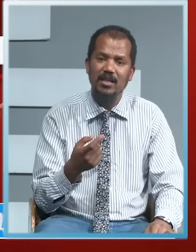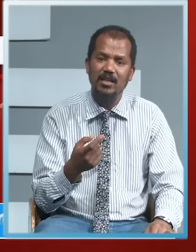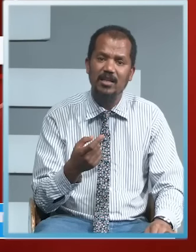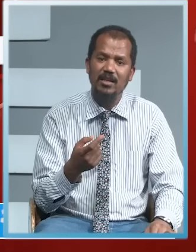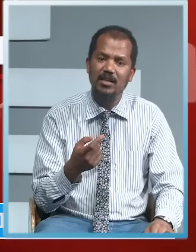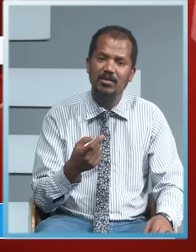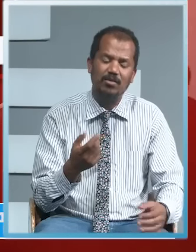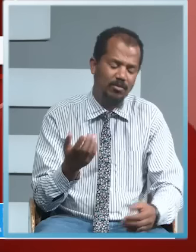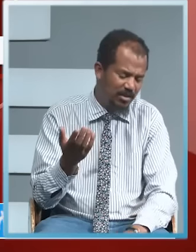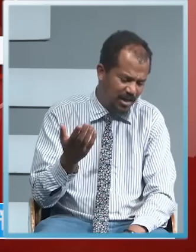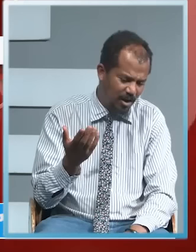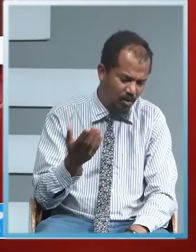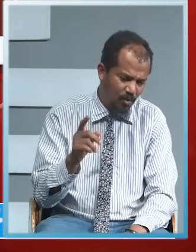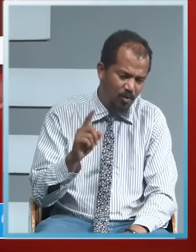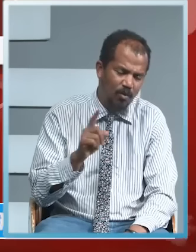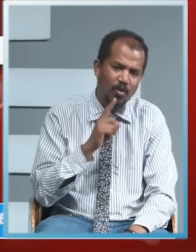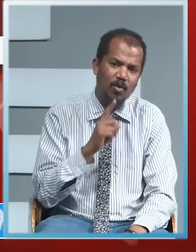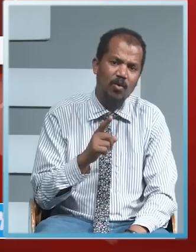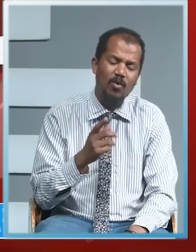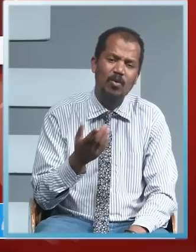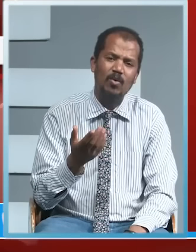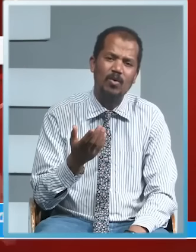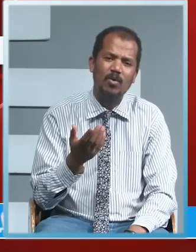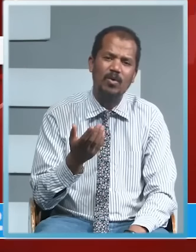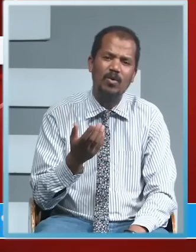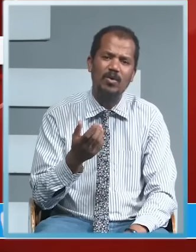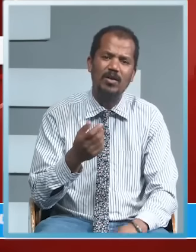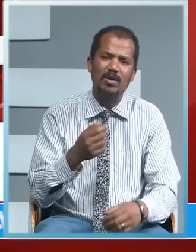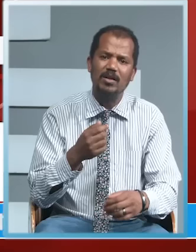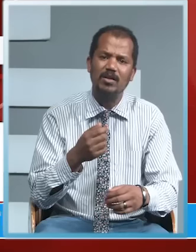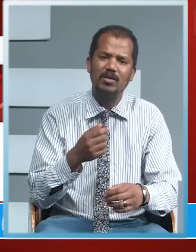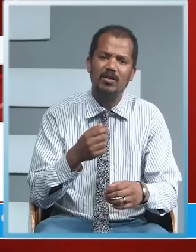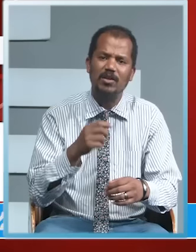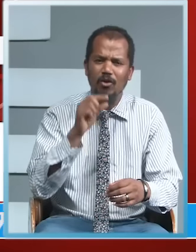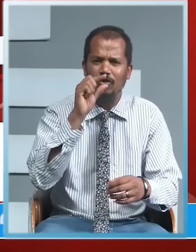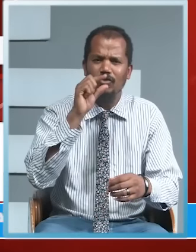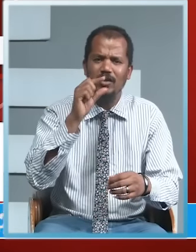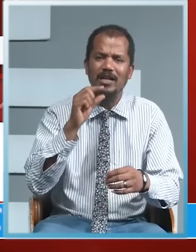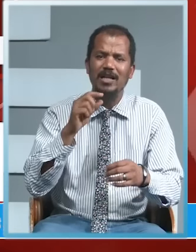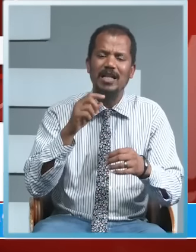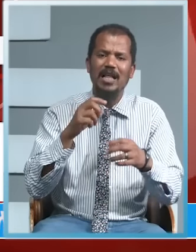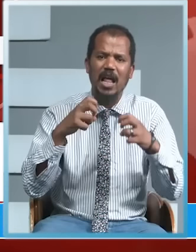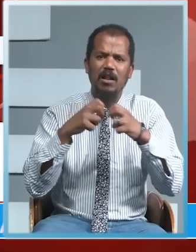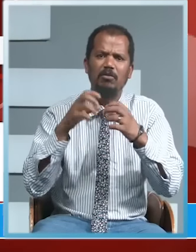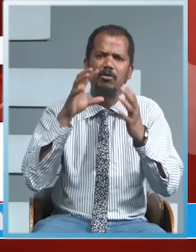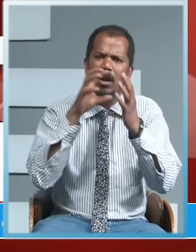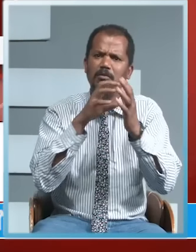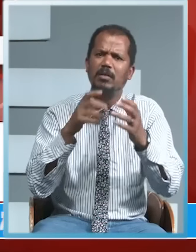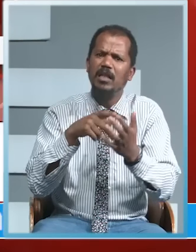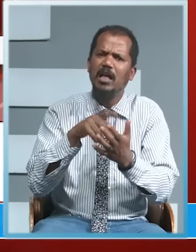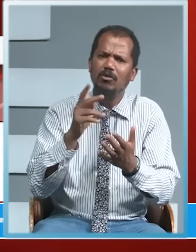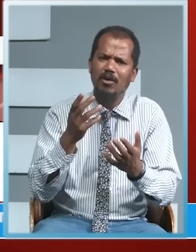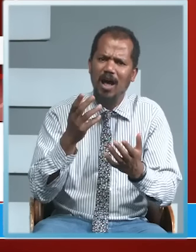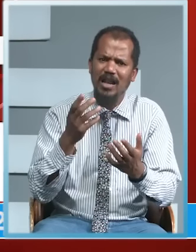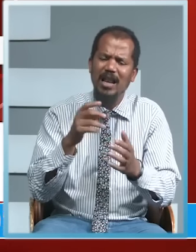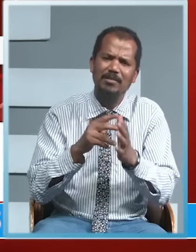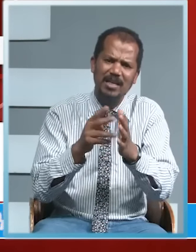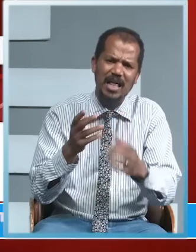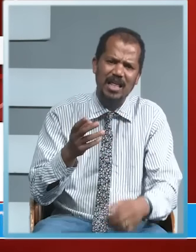እንግዲህ ምንድን ነው ትራክተሮች የተወሰነ ትራክተር ተገዝተዋል።